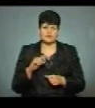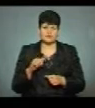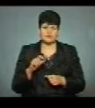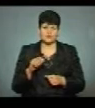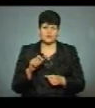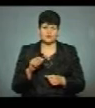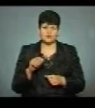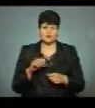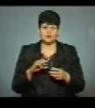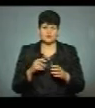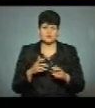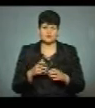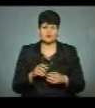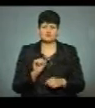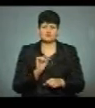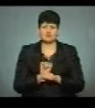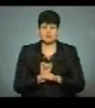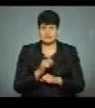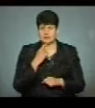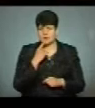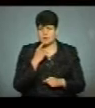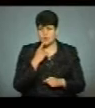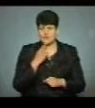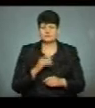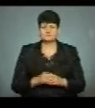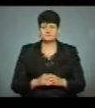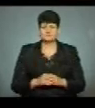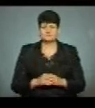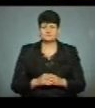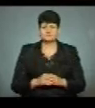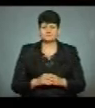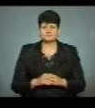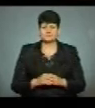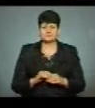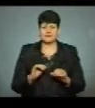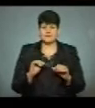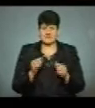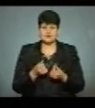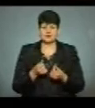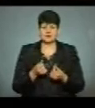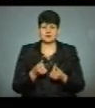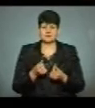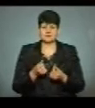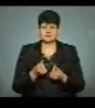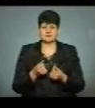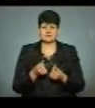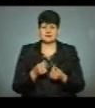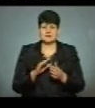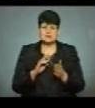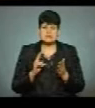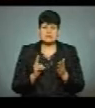вороток до зупинки кровотечі. Фіксуєте його в вусиках і